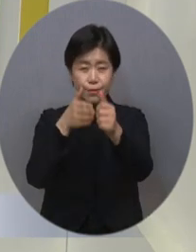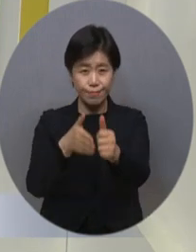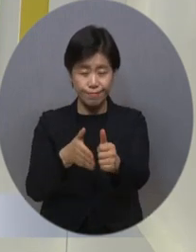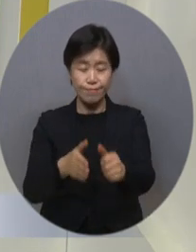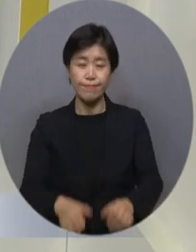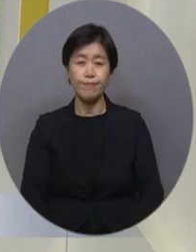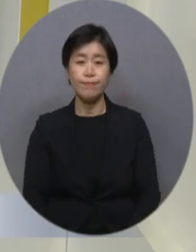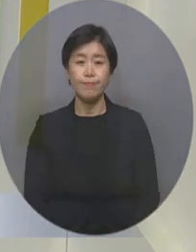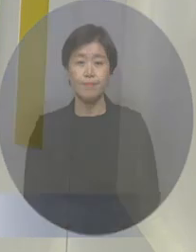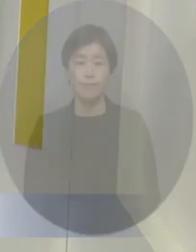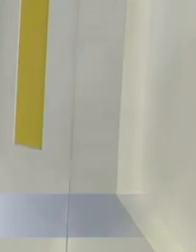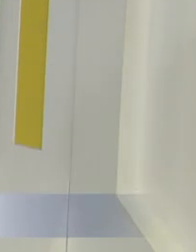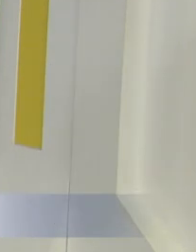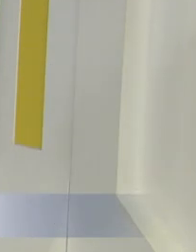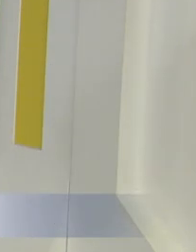통해 확인할 수 있습니다